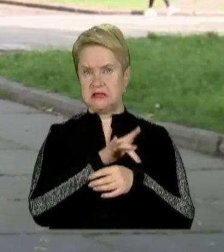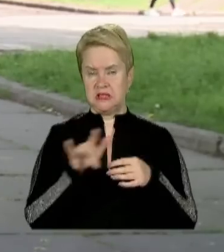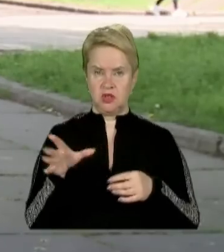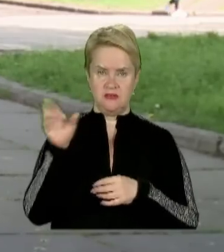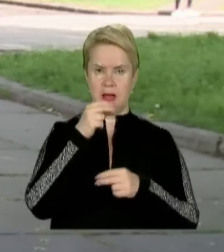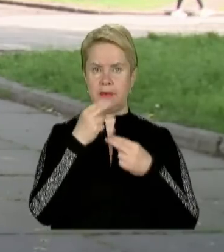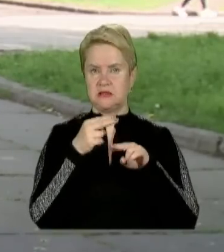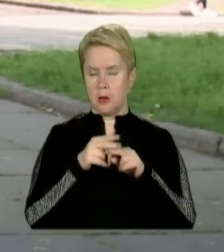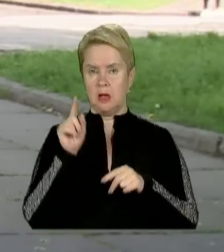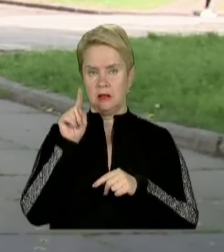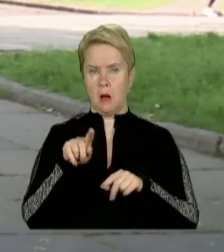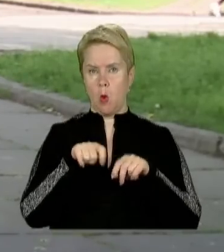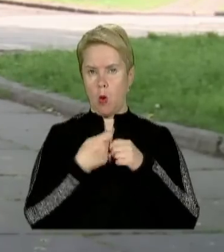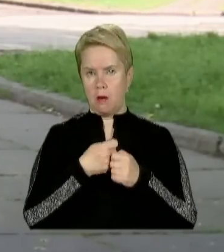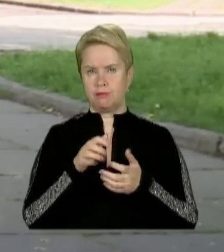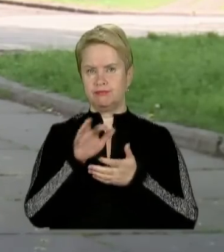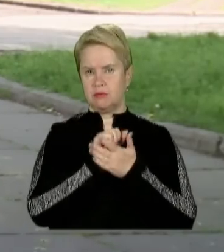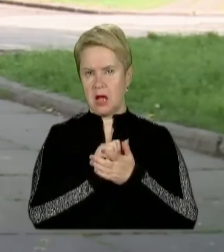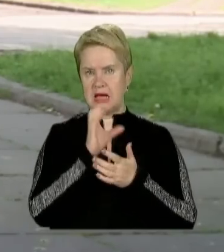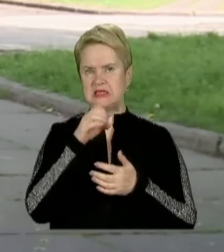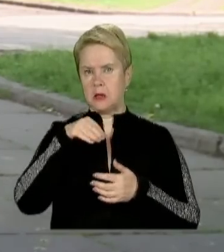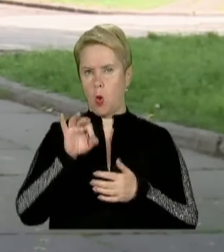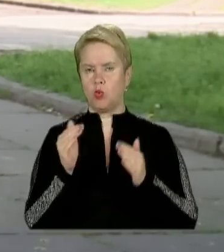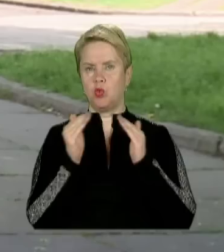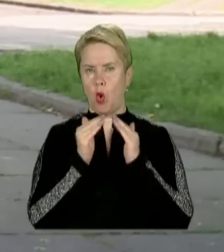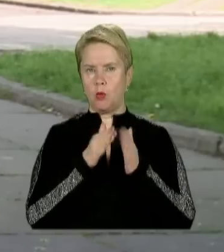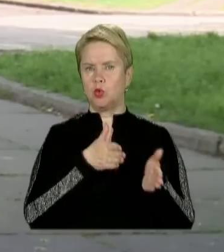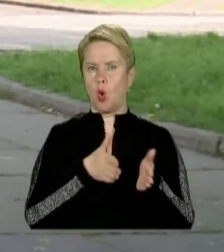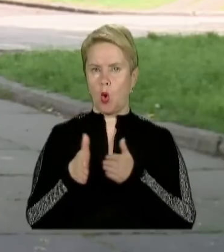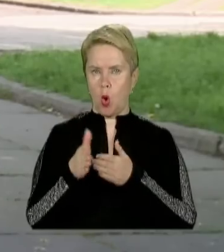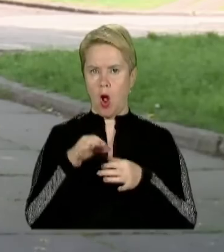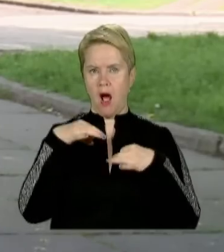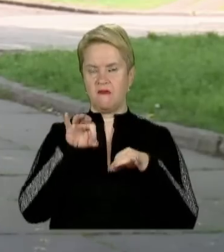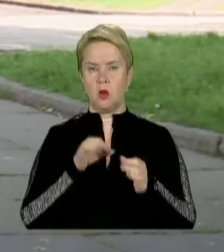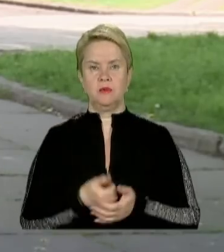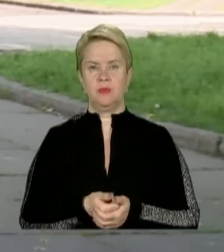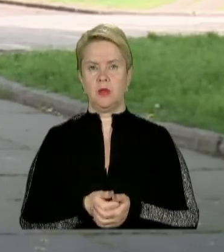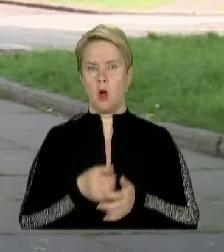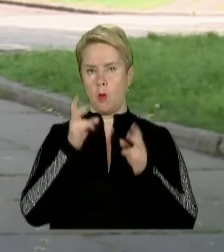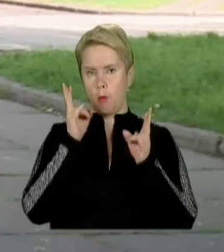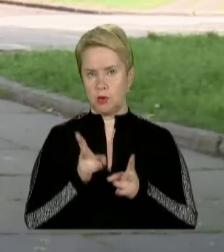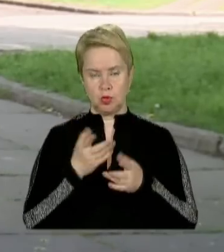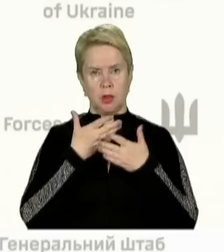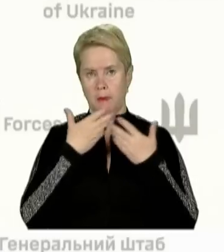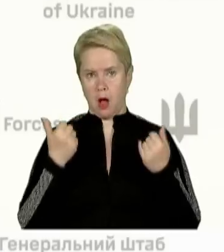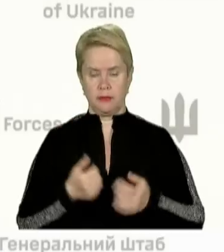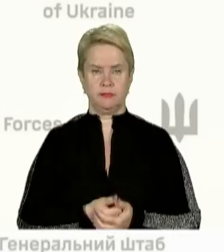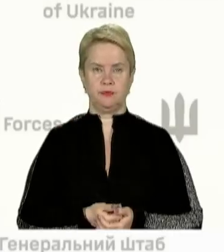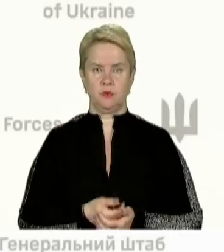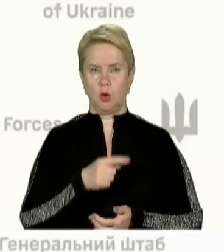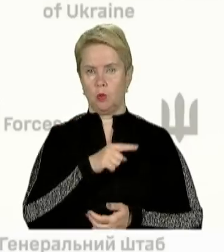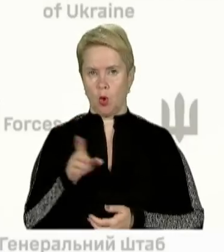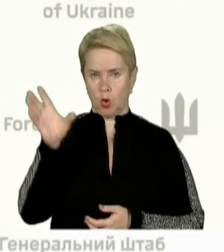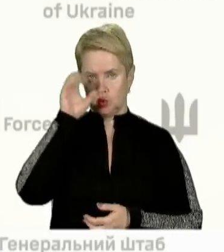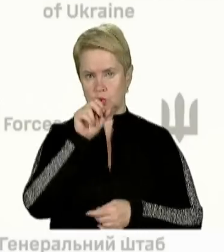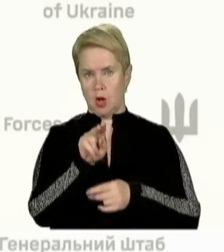усі безпілотники. Там уламками понівечено СТО, домівки, дороги та автотранспорт. Постраждалих немає. Протягом